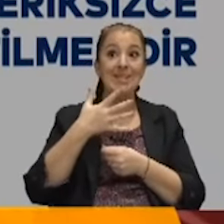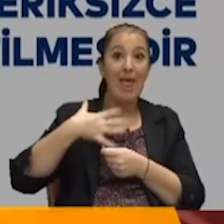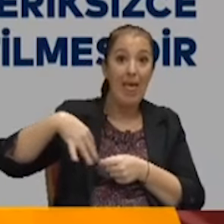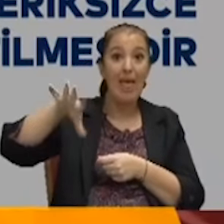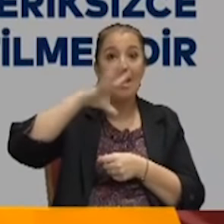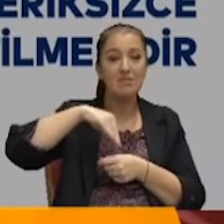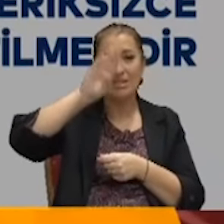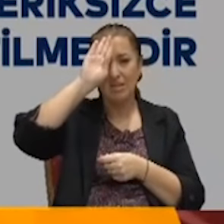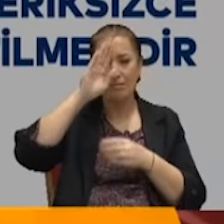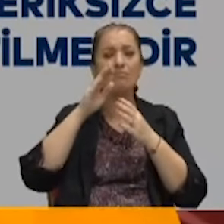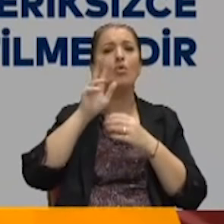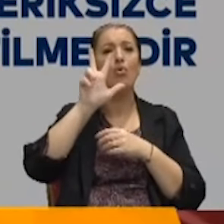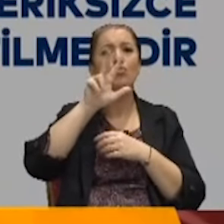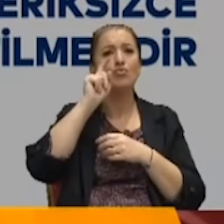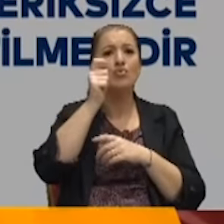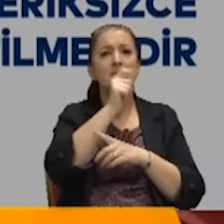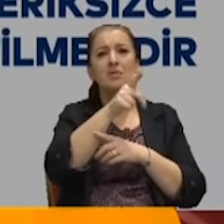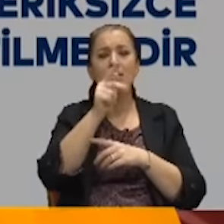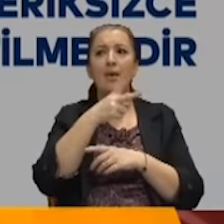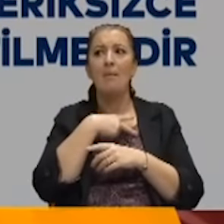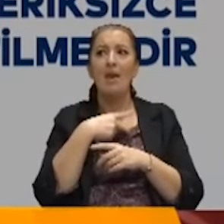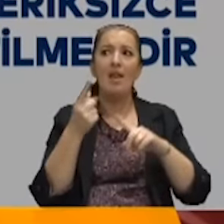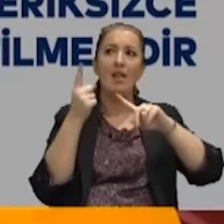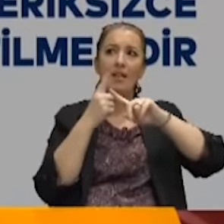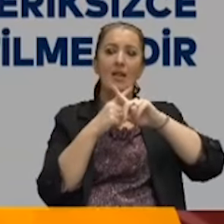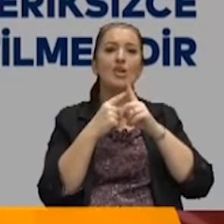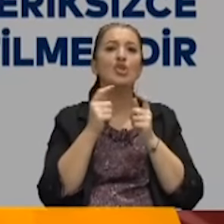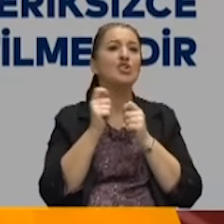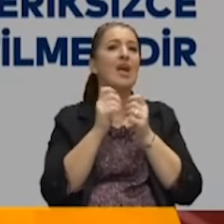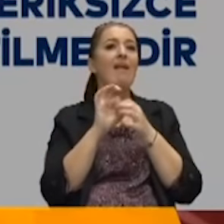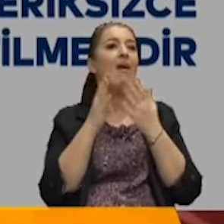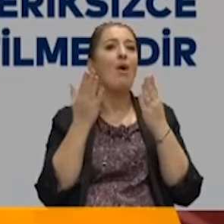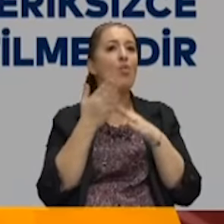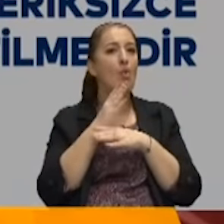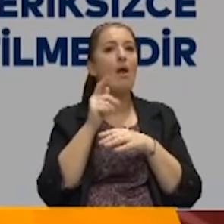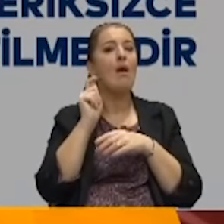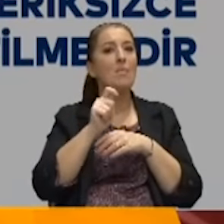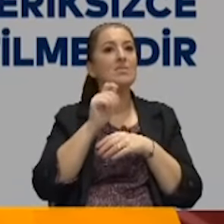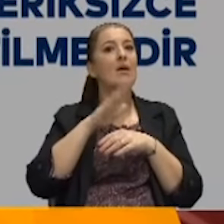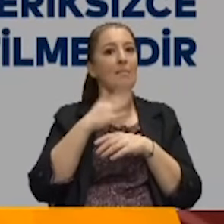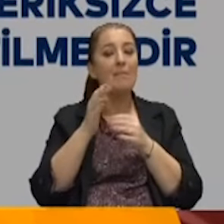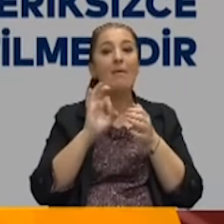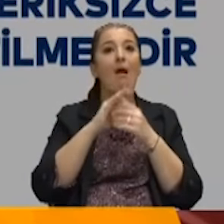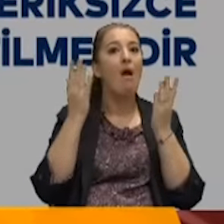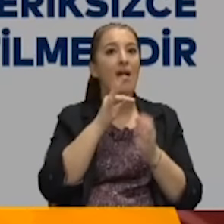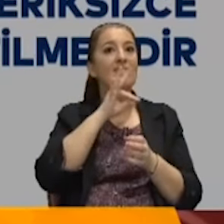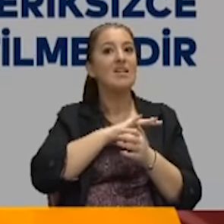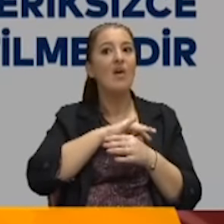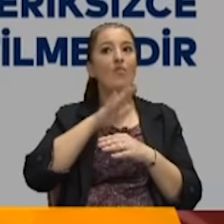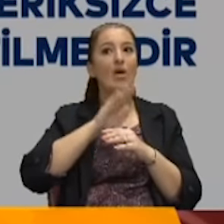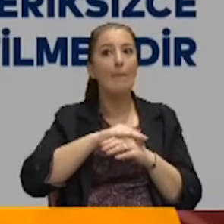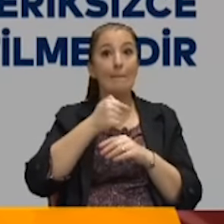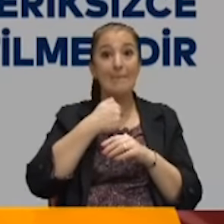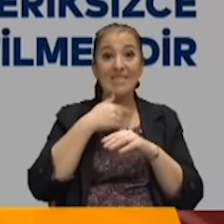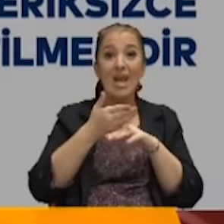İstanbul'un 39 ilçe belediyesi de dahil işimizi ne kadar doğru yaparsak yapalım, ne kadar tasarruf edip